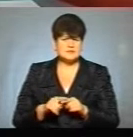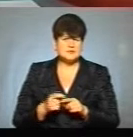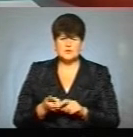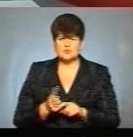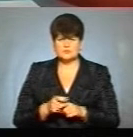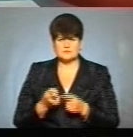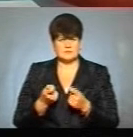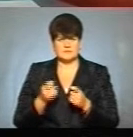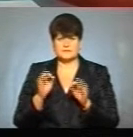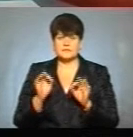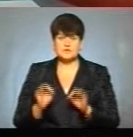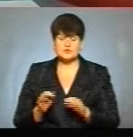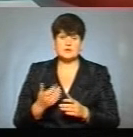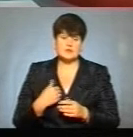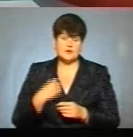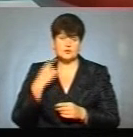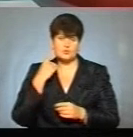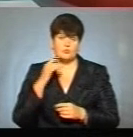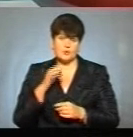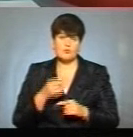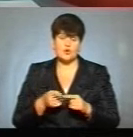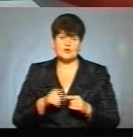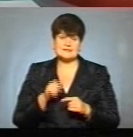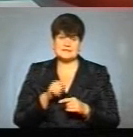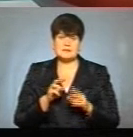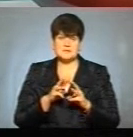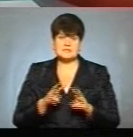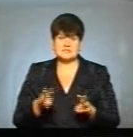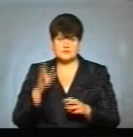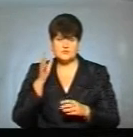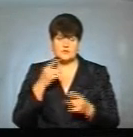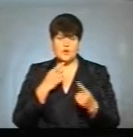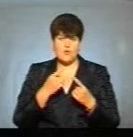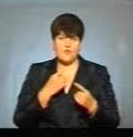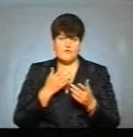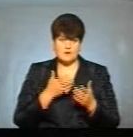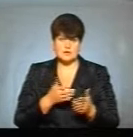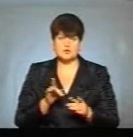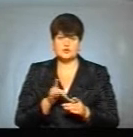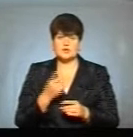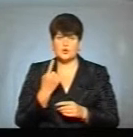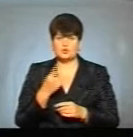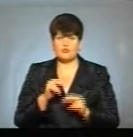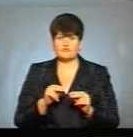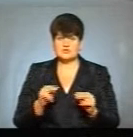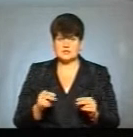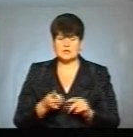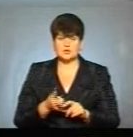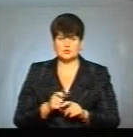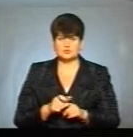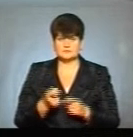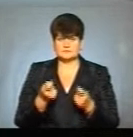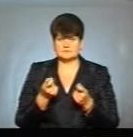низький відсоток. І саме, я думаю, про це міністерка освіти говорила, що на одного вчителя дуже